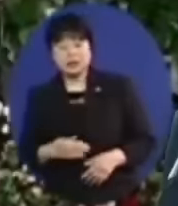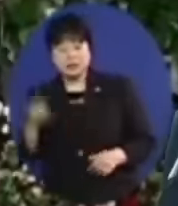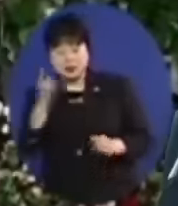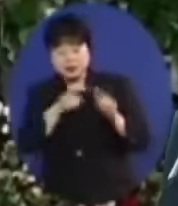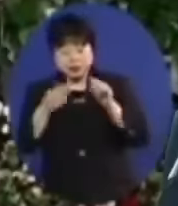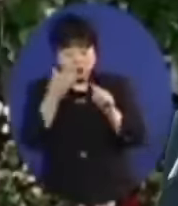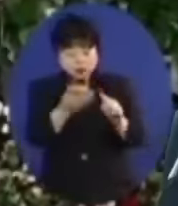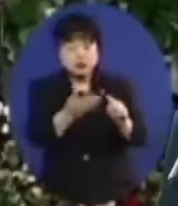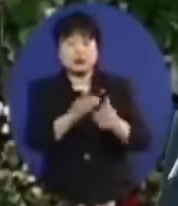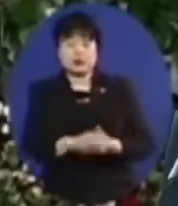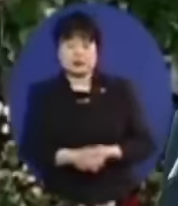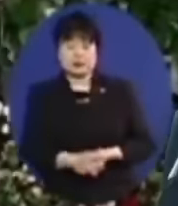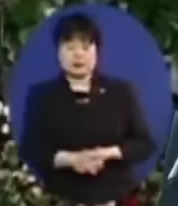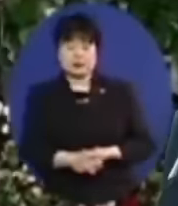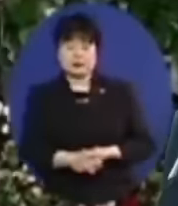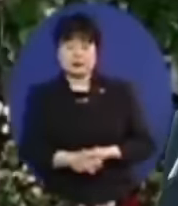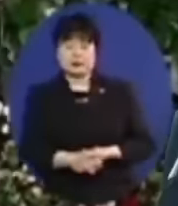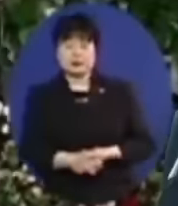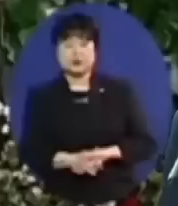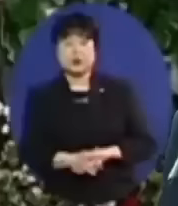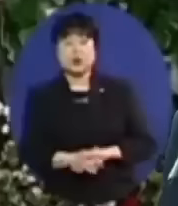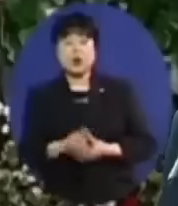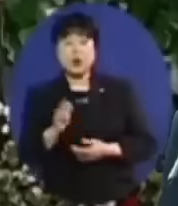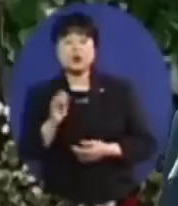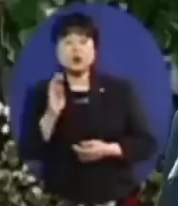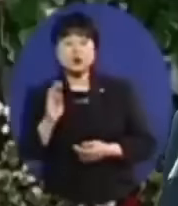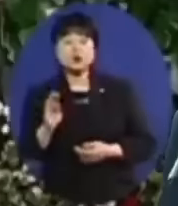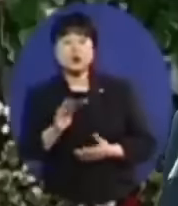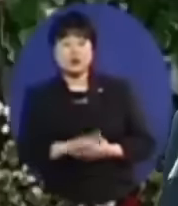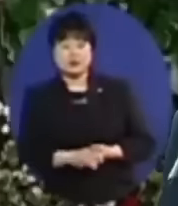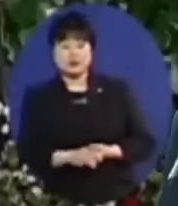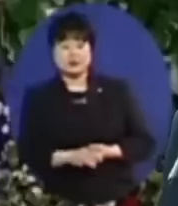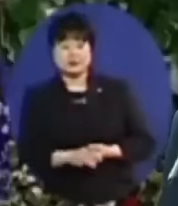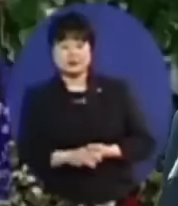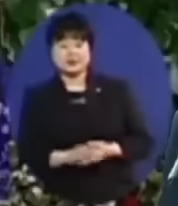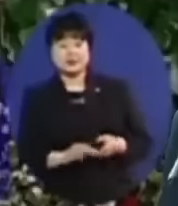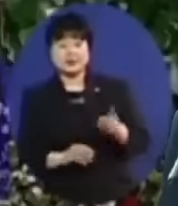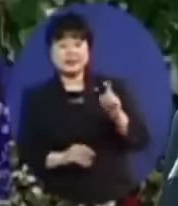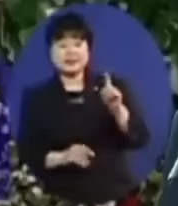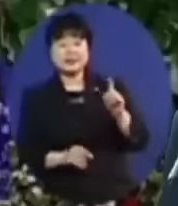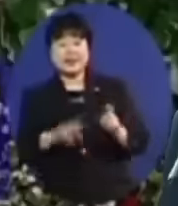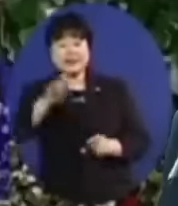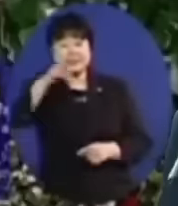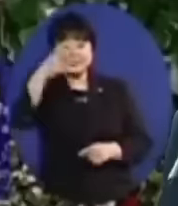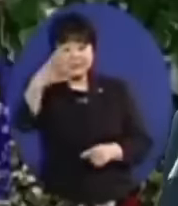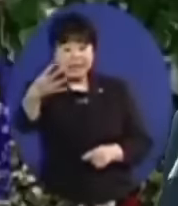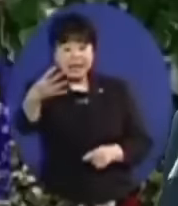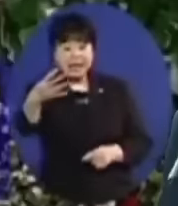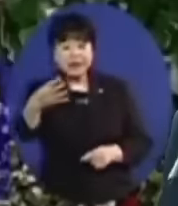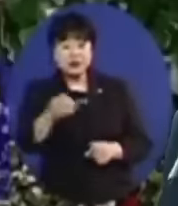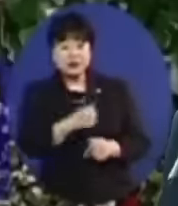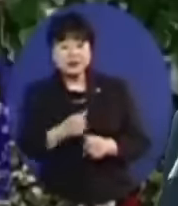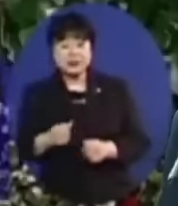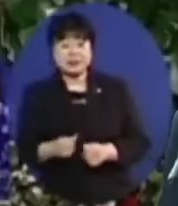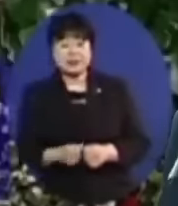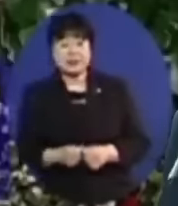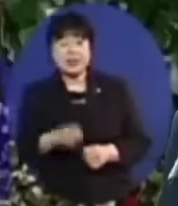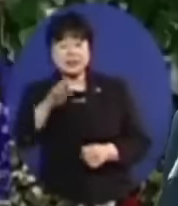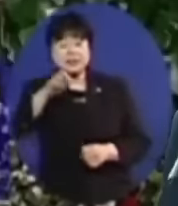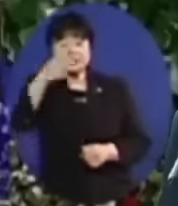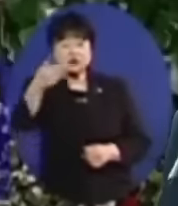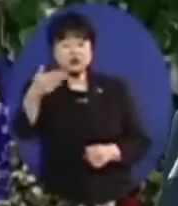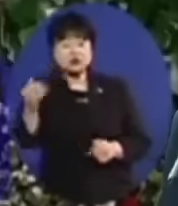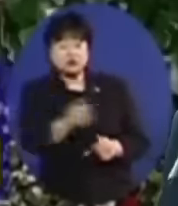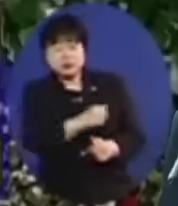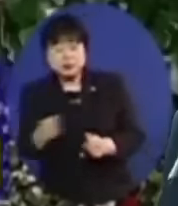것이 박해인데 고린도후서 11장 24절로 25절에 유대인들에게 40에 하나 감한 매를 다섯 번 맞았으며